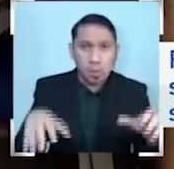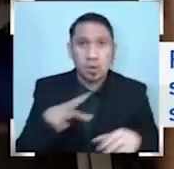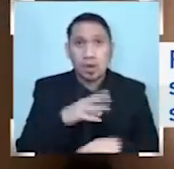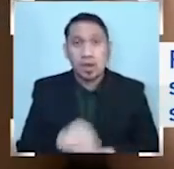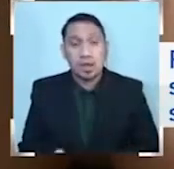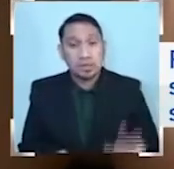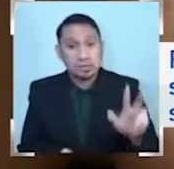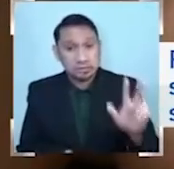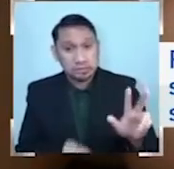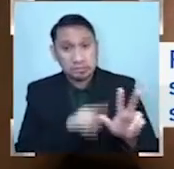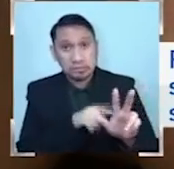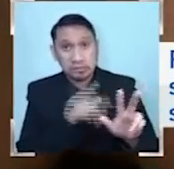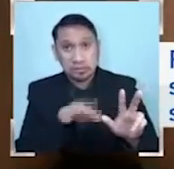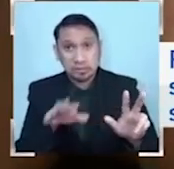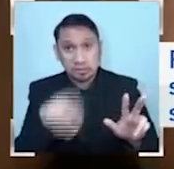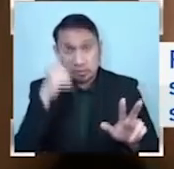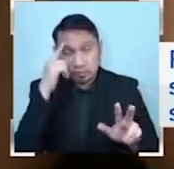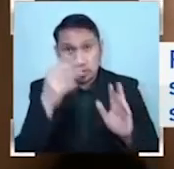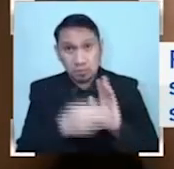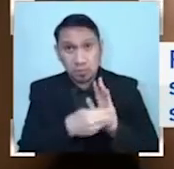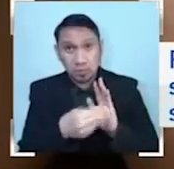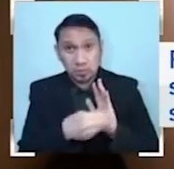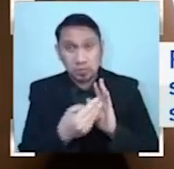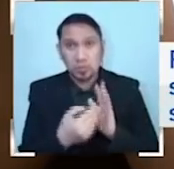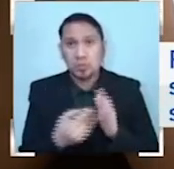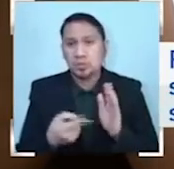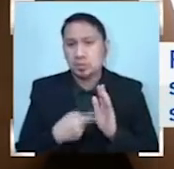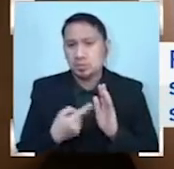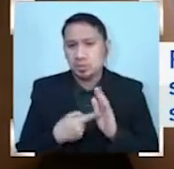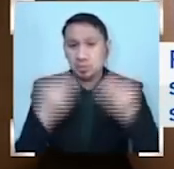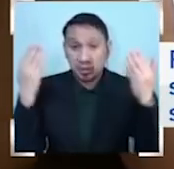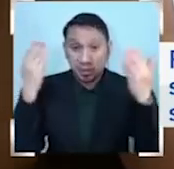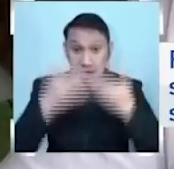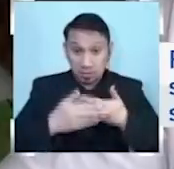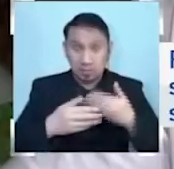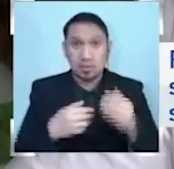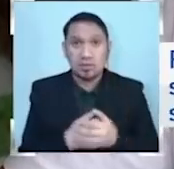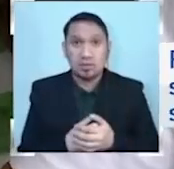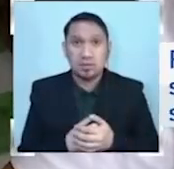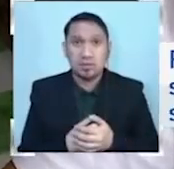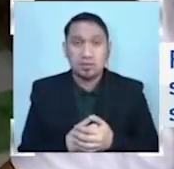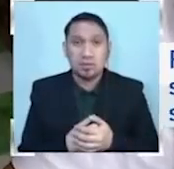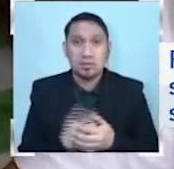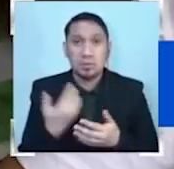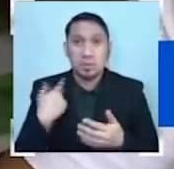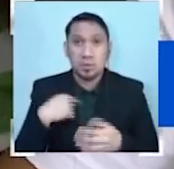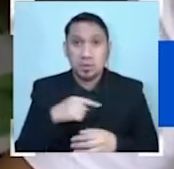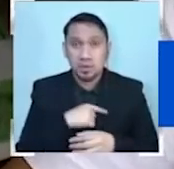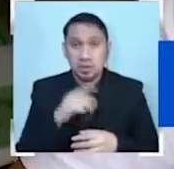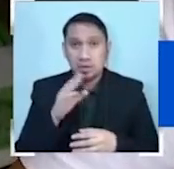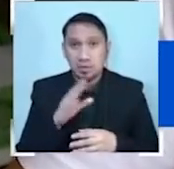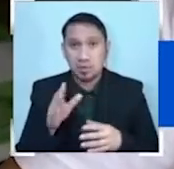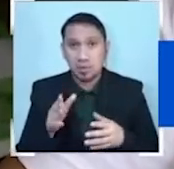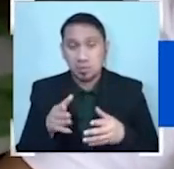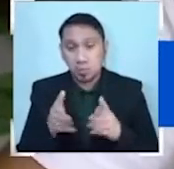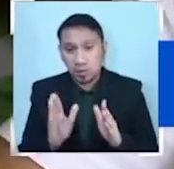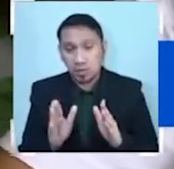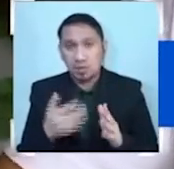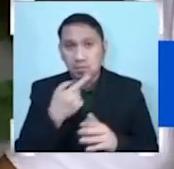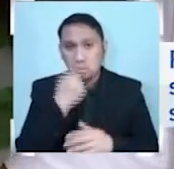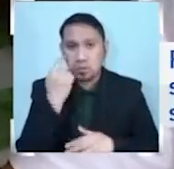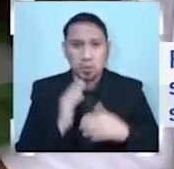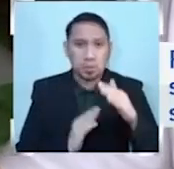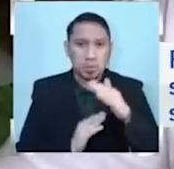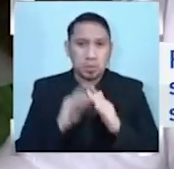nagmo-module. Minsan po, ano na lang, sa gabi, pag hindi na inaabot, gagawa ng parang siyempre po kasi may deadline, 1 week,